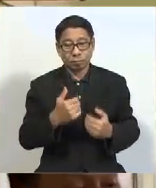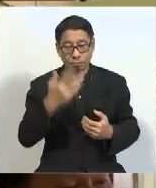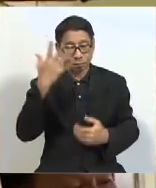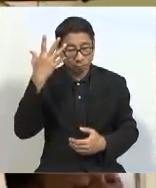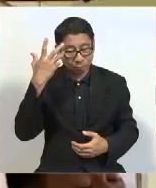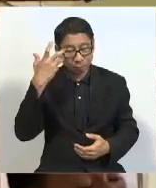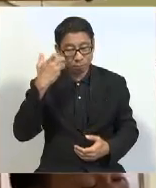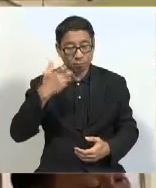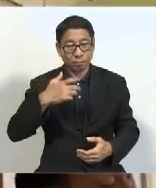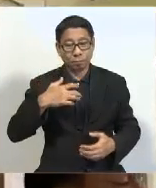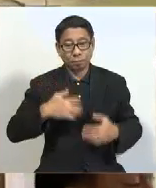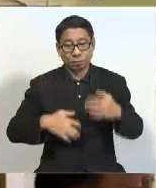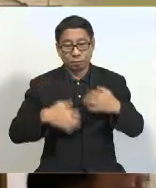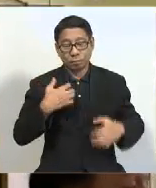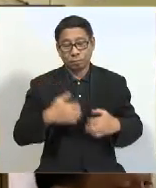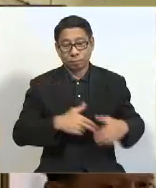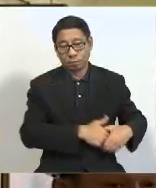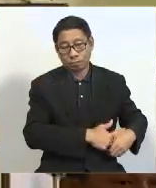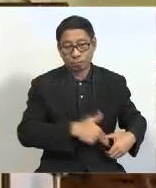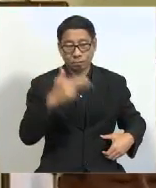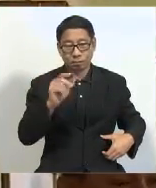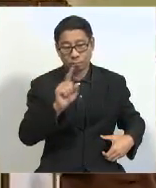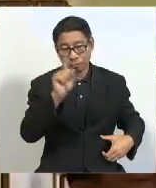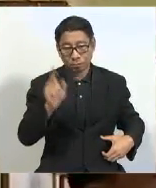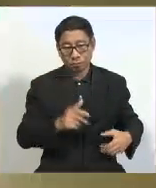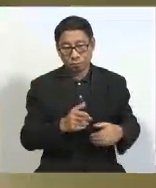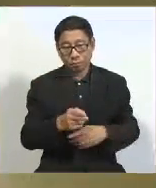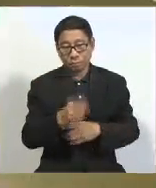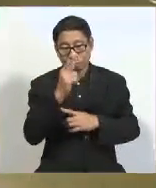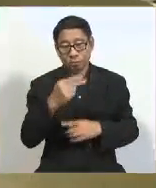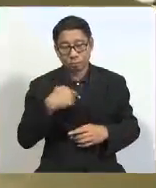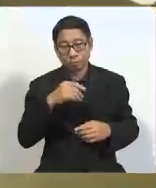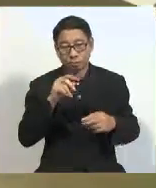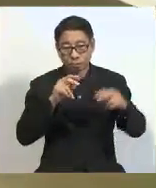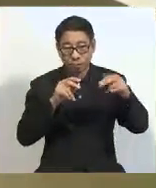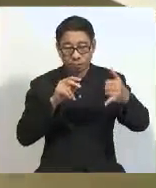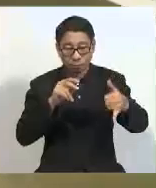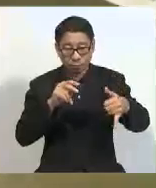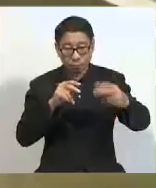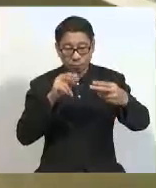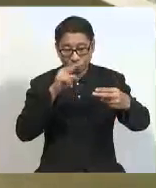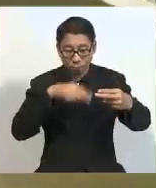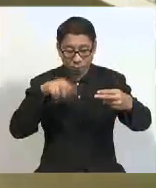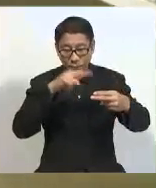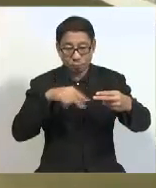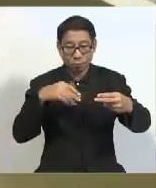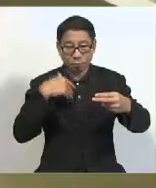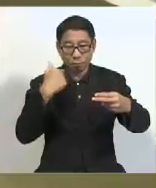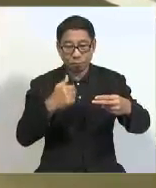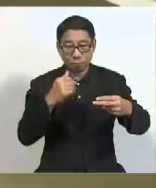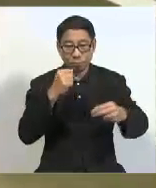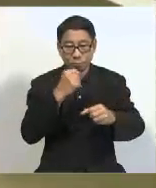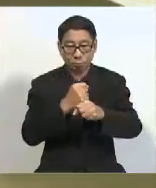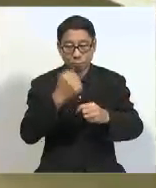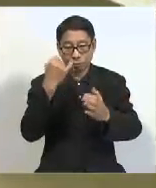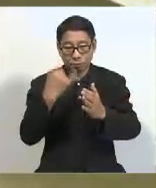การเครียดส่วนเรื่องของอาวุธปืนที่นำมาใช้ก่อเหตุตอนนี้อยู่ระหว่างตรวจสอบถึงที่มาที่ไปแล้วก็อาจจะต้องมีการด